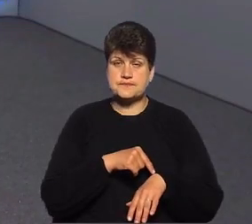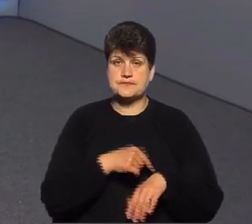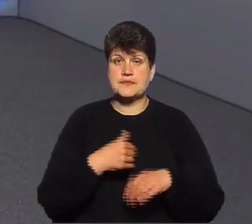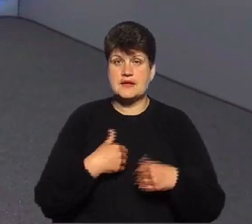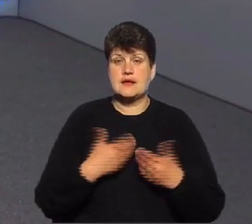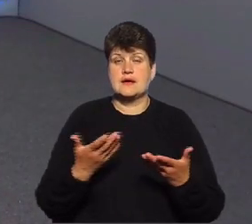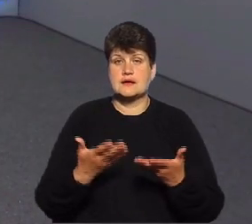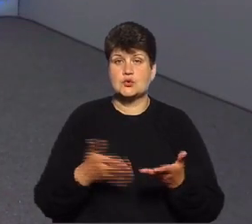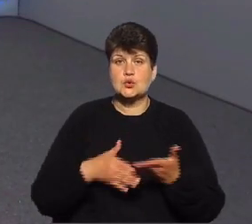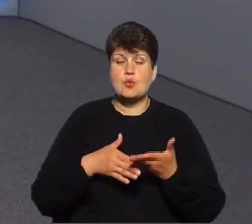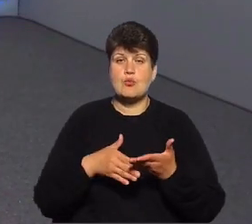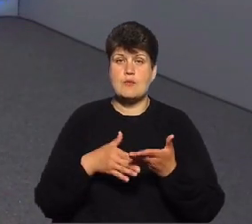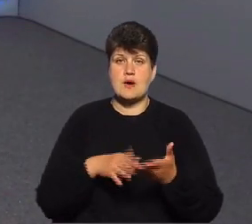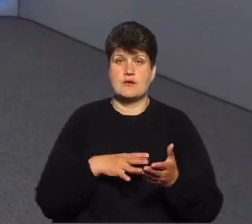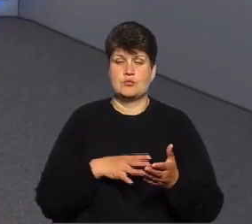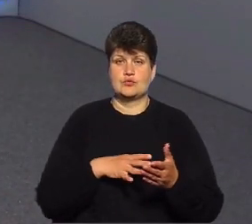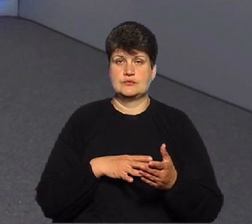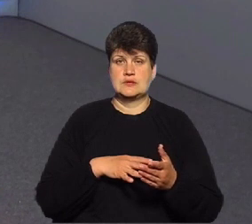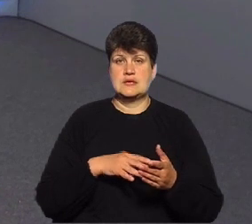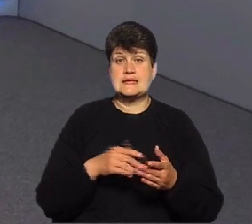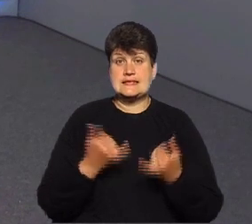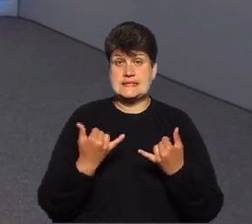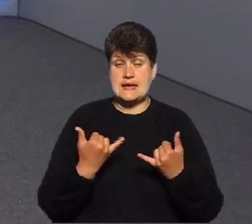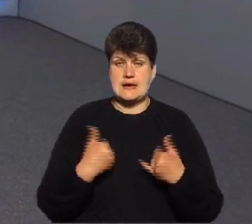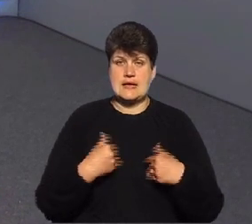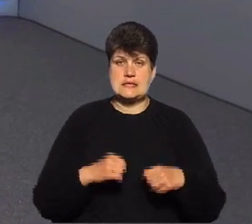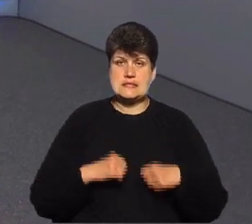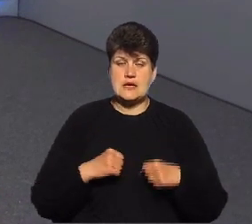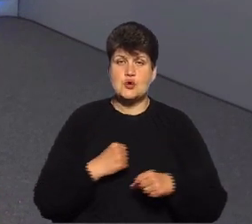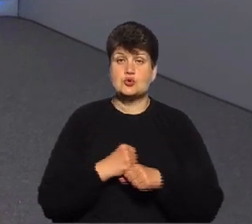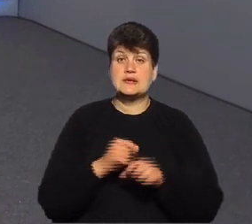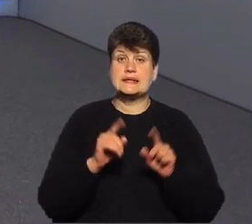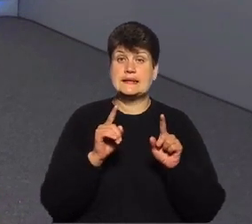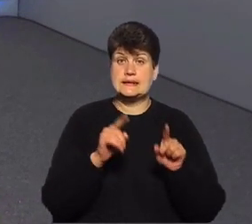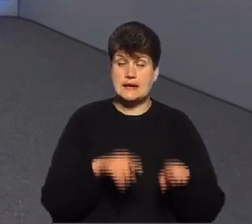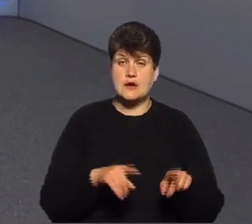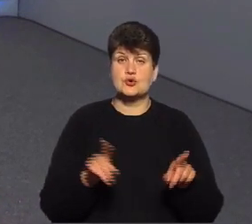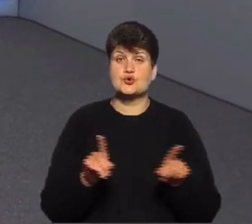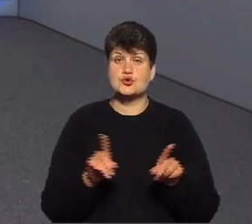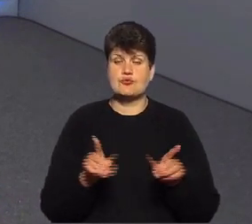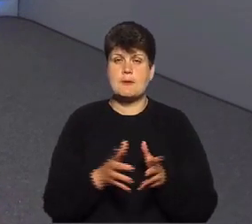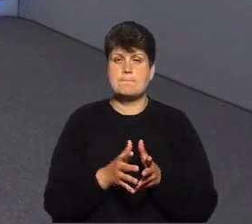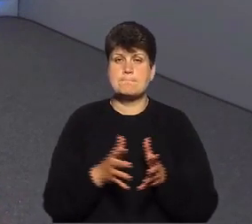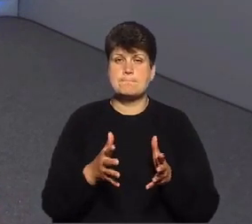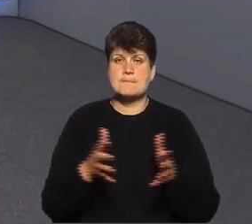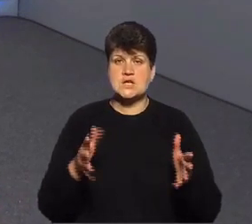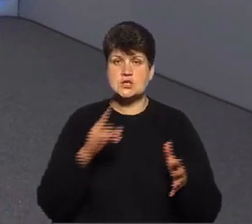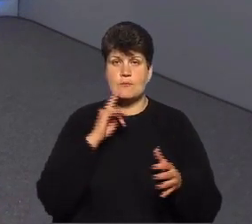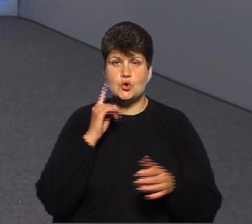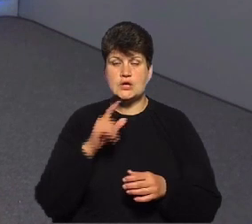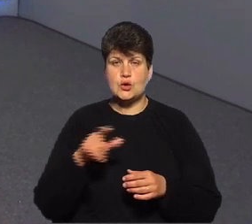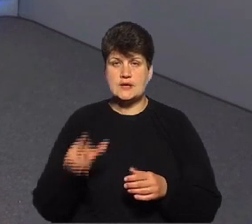і був затребуваний. І тому зараз я стараюсь робити так, щоб якомога більше молодих людей, які знаходяться в моїй